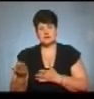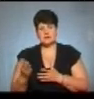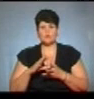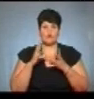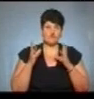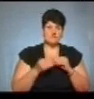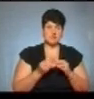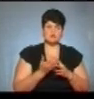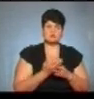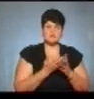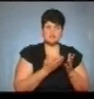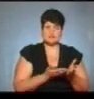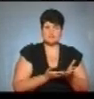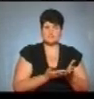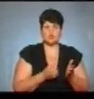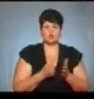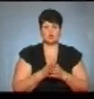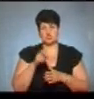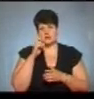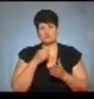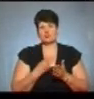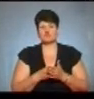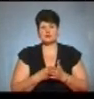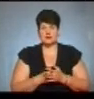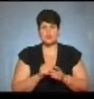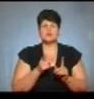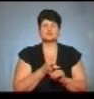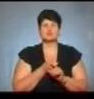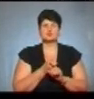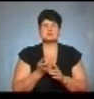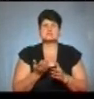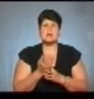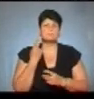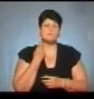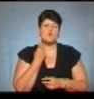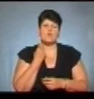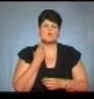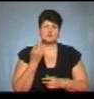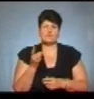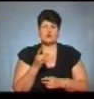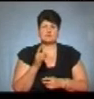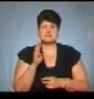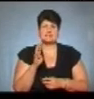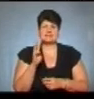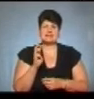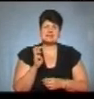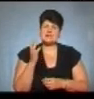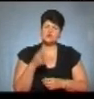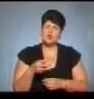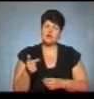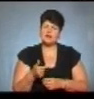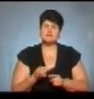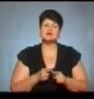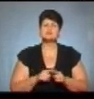вся субсидія до державного бюджету. А що стосується саме заборгованості у розмірі 340 гривень? Як